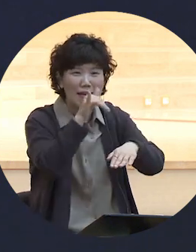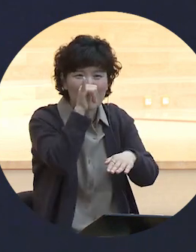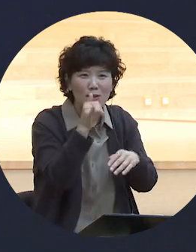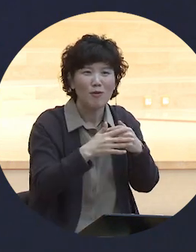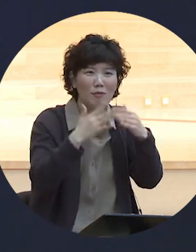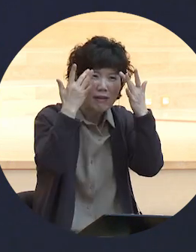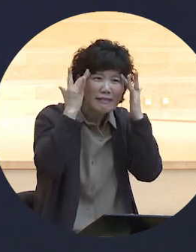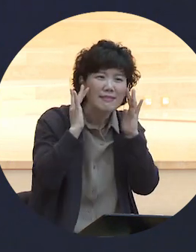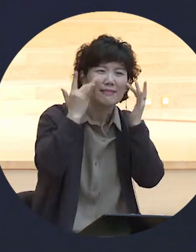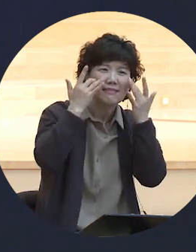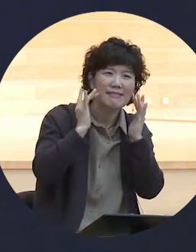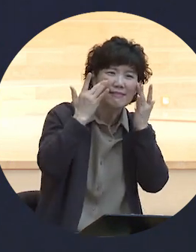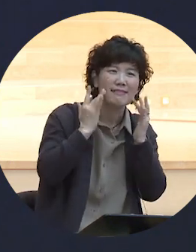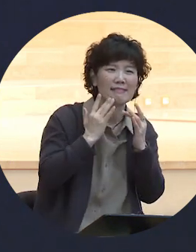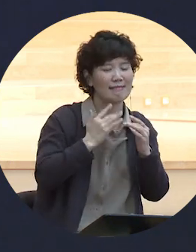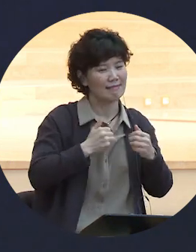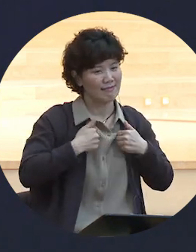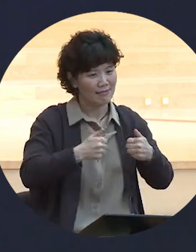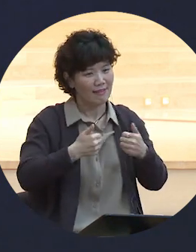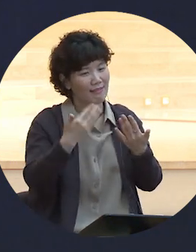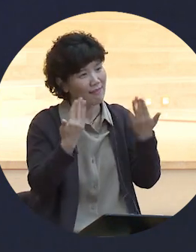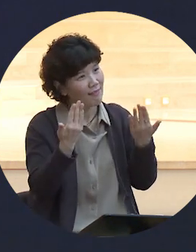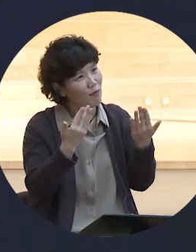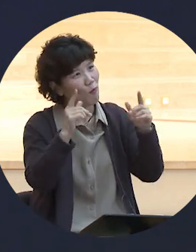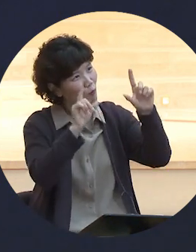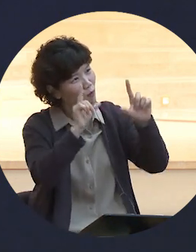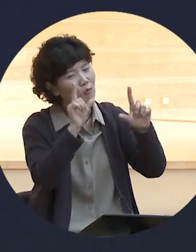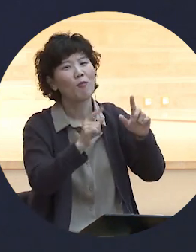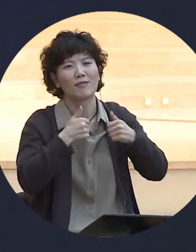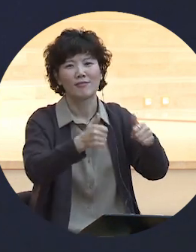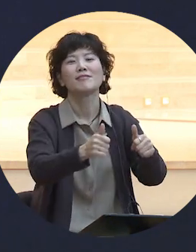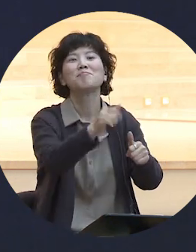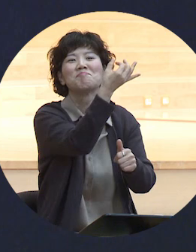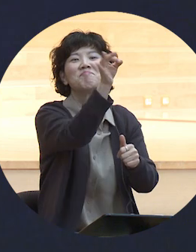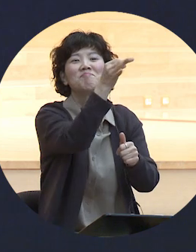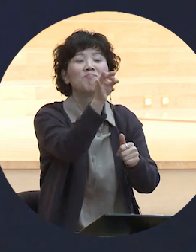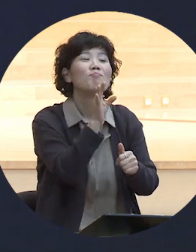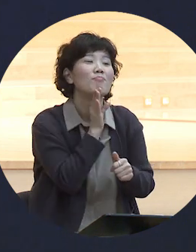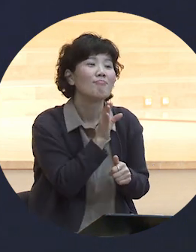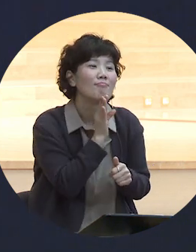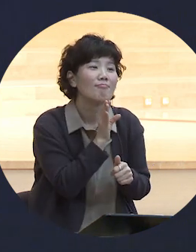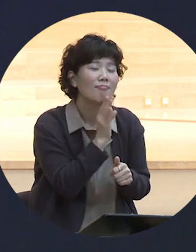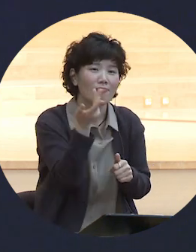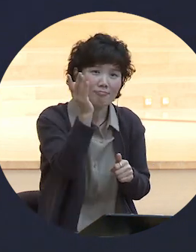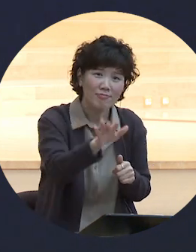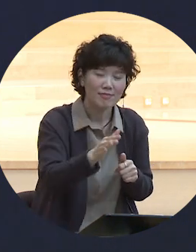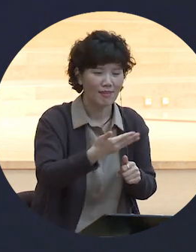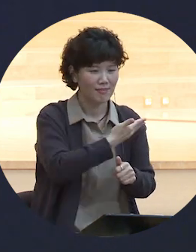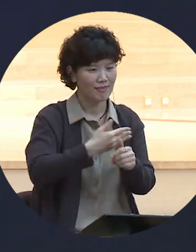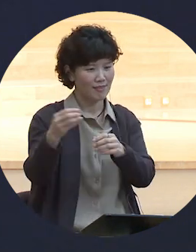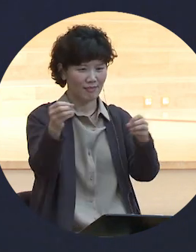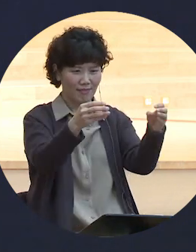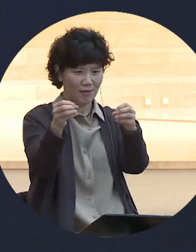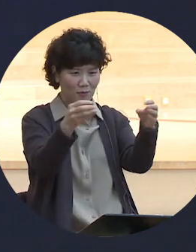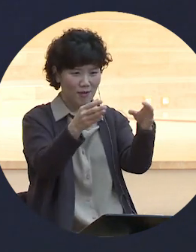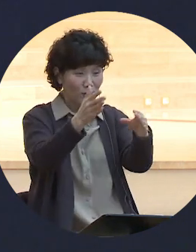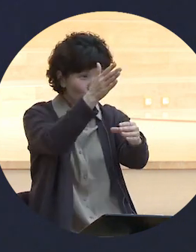땀 흘려 뻘뻘 땀 흘려 일하는 것이 하여튼 분명히 열심히 하긴 했습니다. 그런데 제자와 대화를 나누는